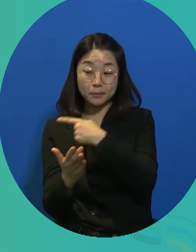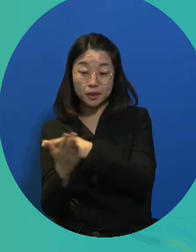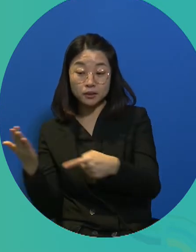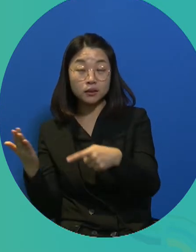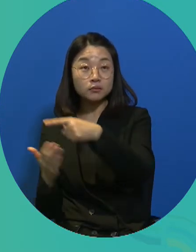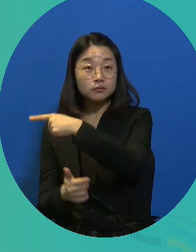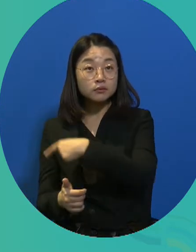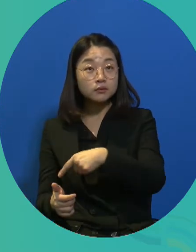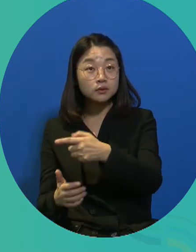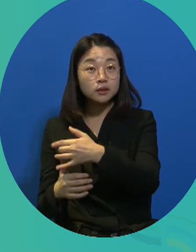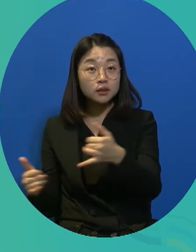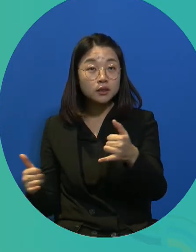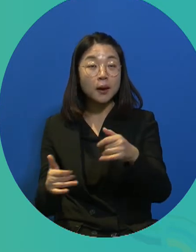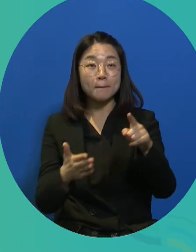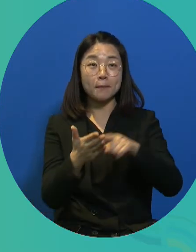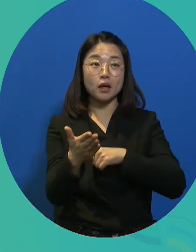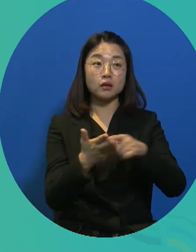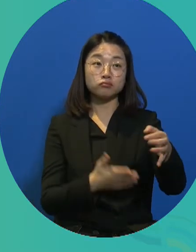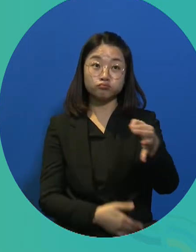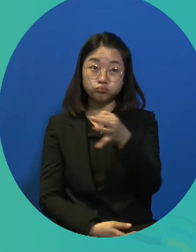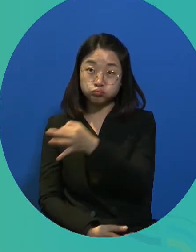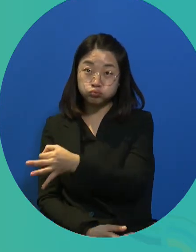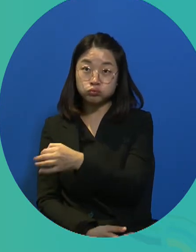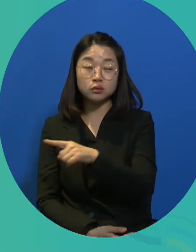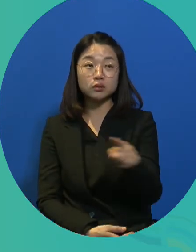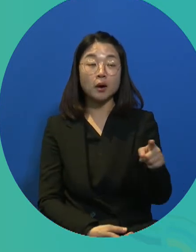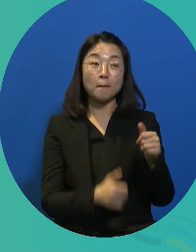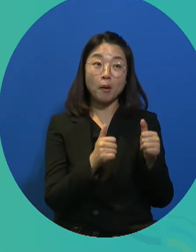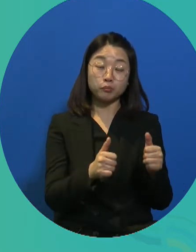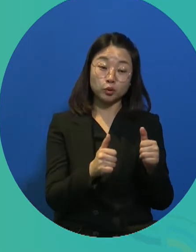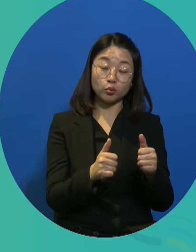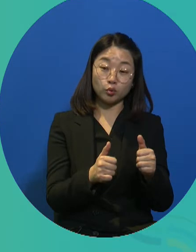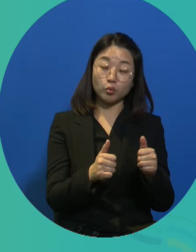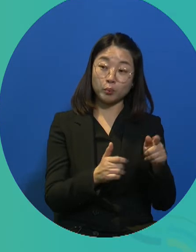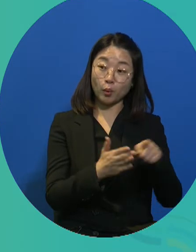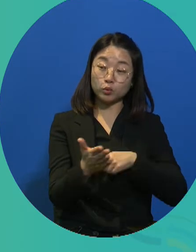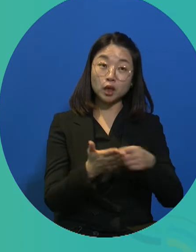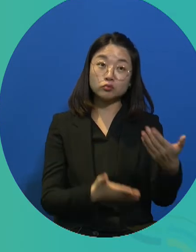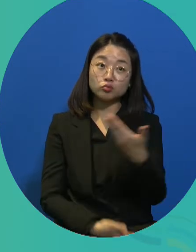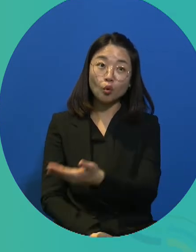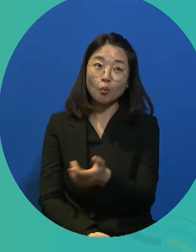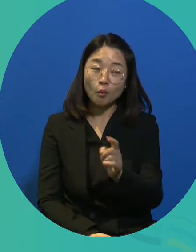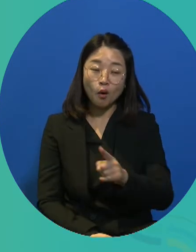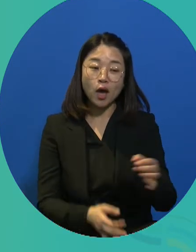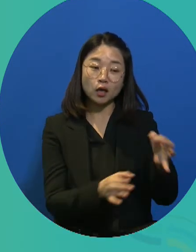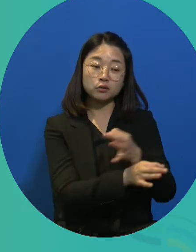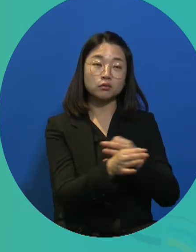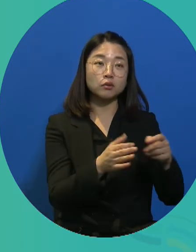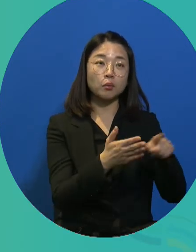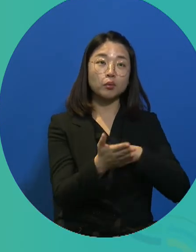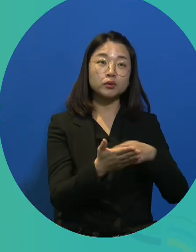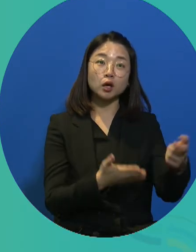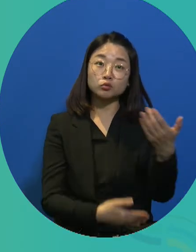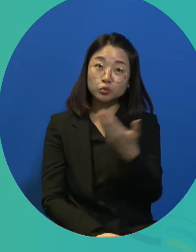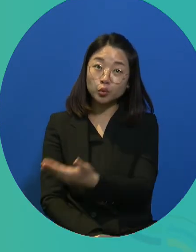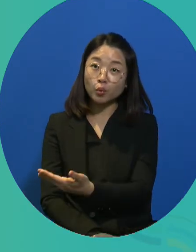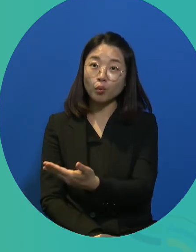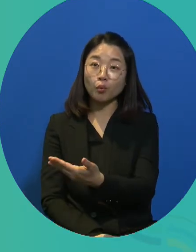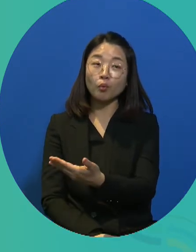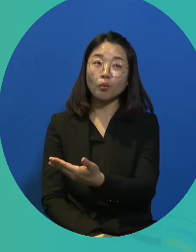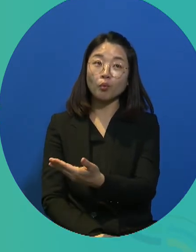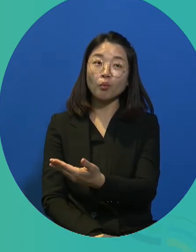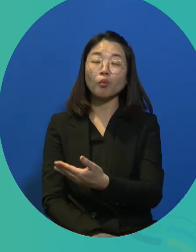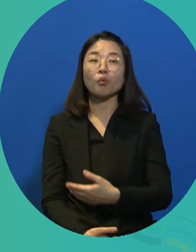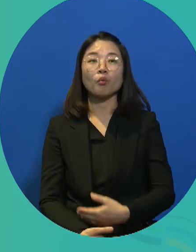행정적 조치를 포함하는 경우가 발생할 수 있는데 이러한 경우에도 위원회의 견해나 권고를 미이행했을